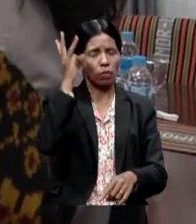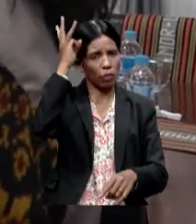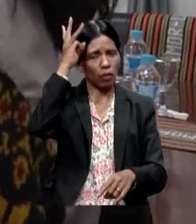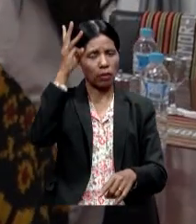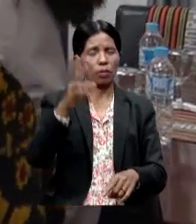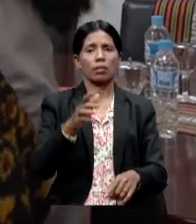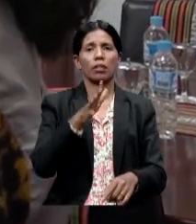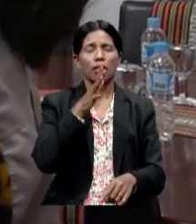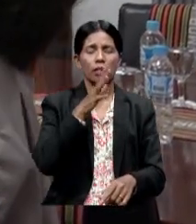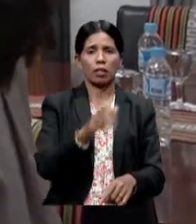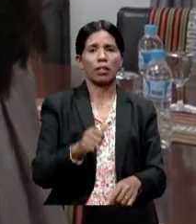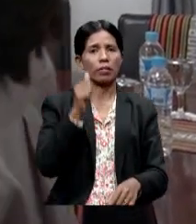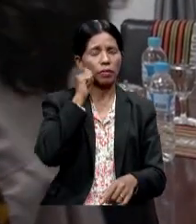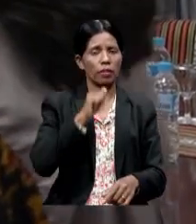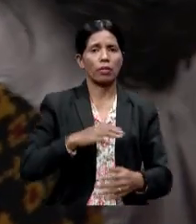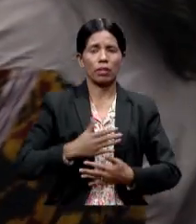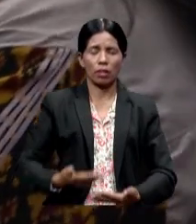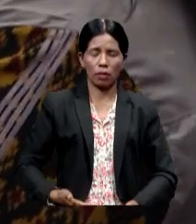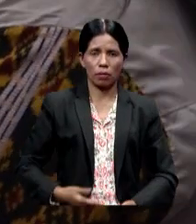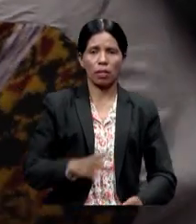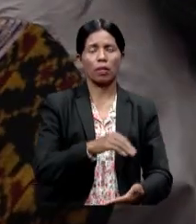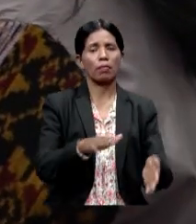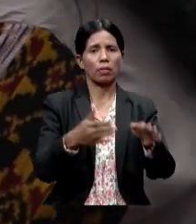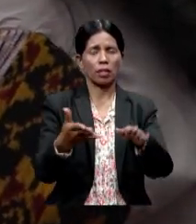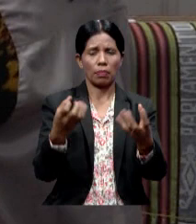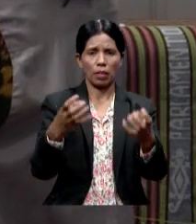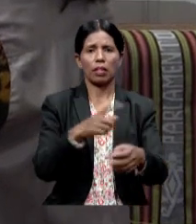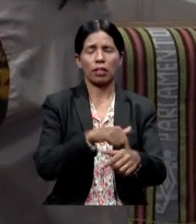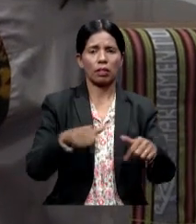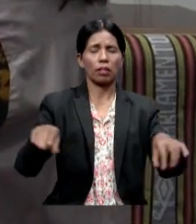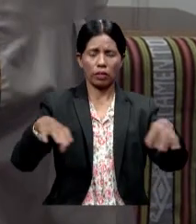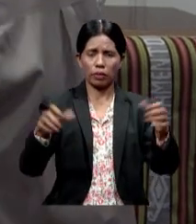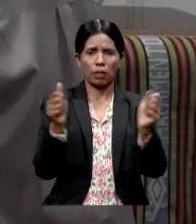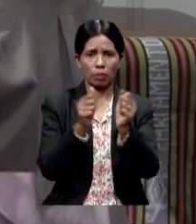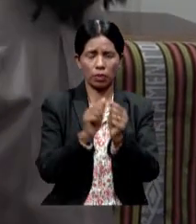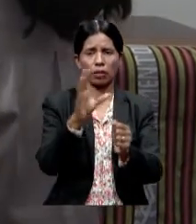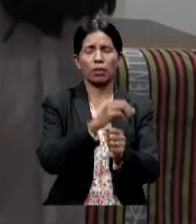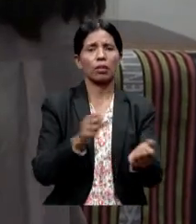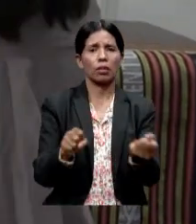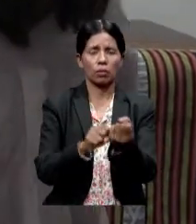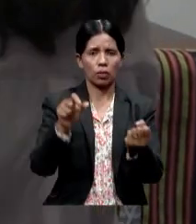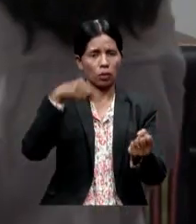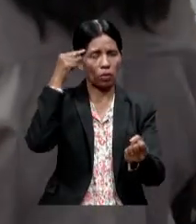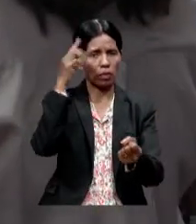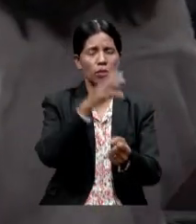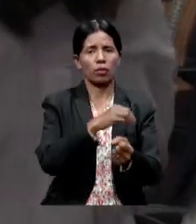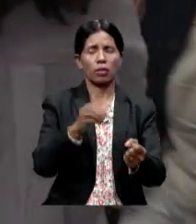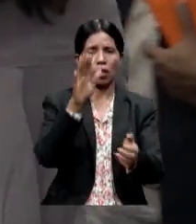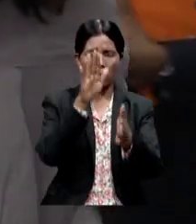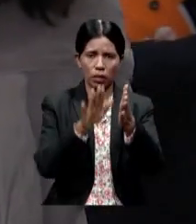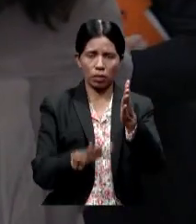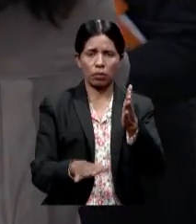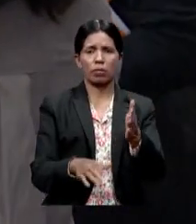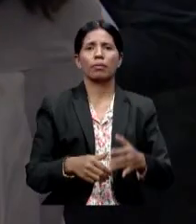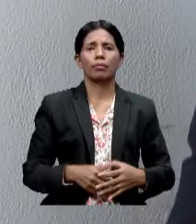rua no infantil ia Timor-Leste as. Tambane UNFPA se servisu makas ho di apoia governo ho di redus kaso